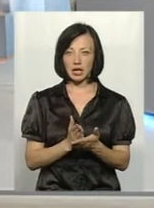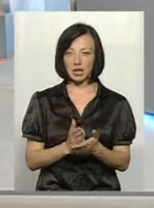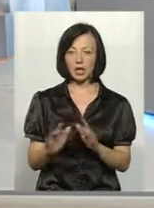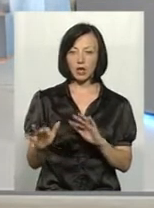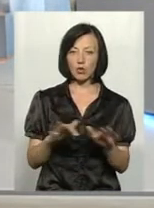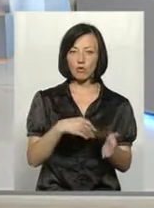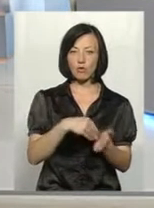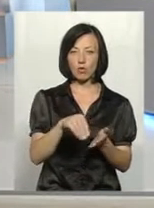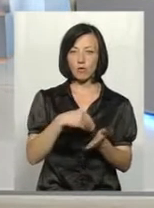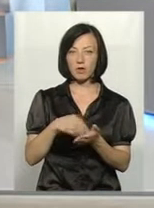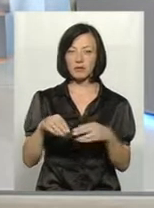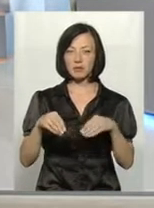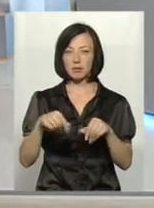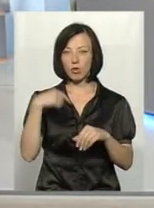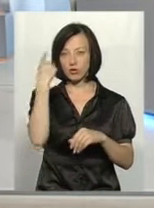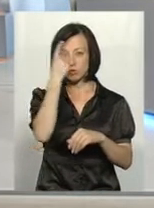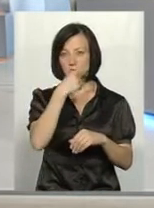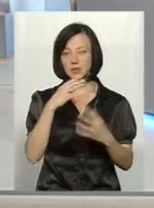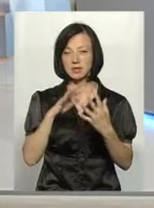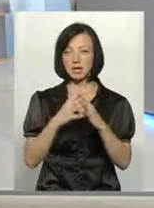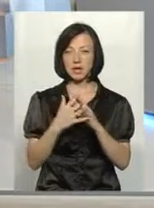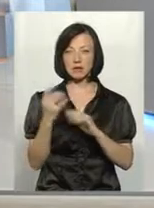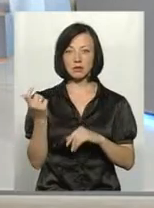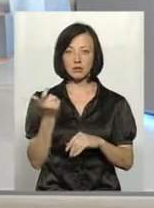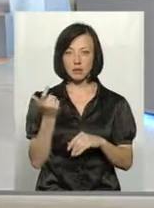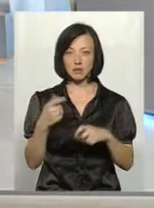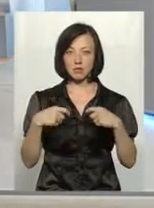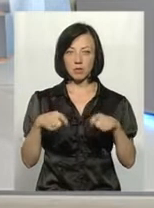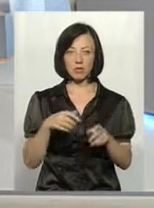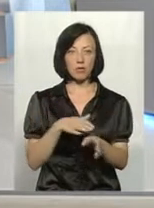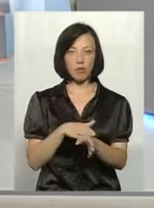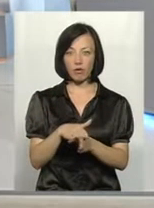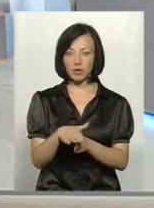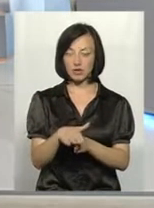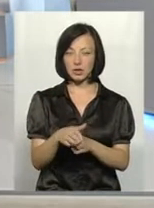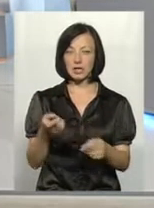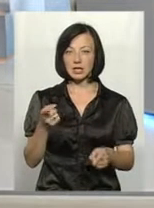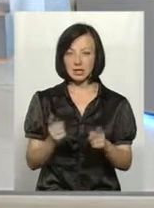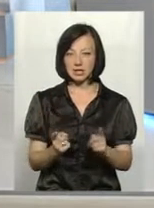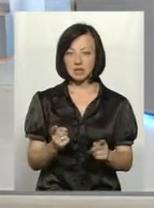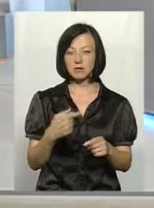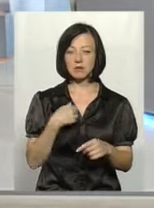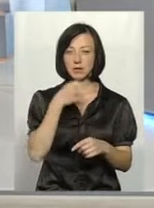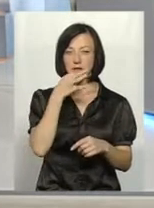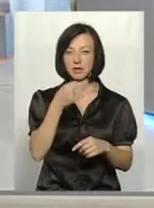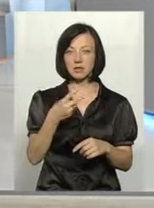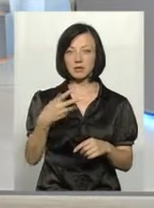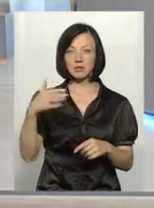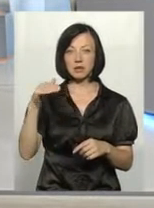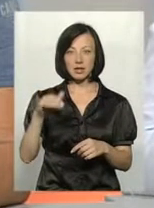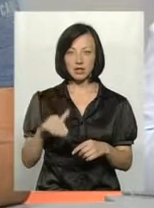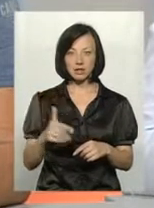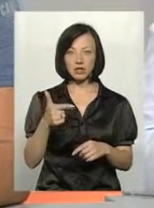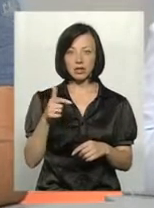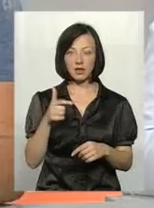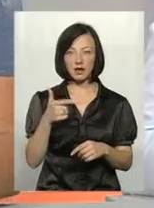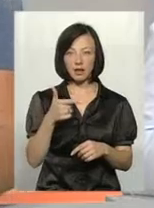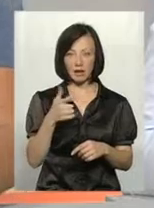по купівлі земель, це особисто селянське зараз продається в повній мірі. Дійсно, ті цифри, які називалися, 25 тисяч гривень за гектар